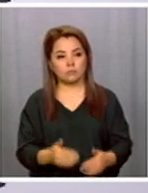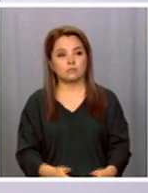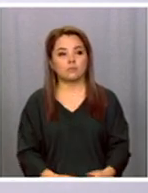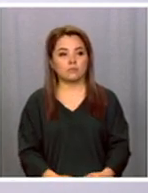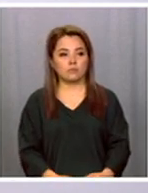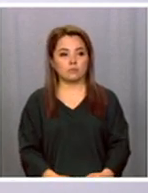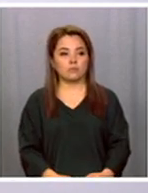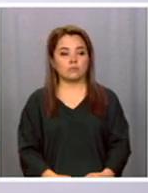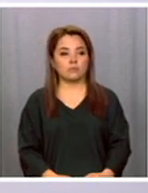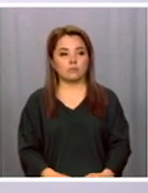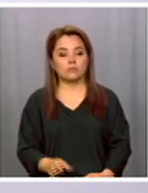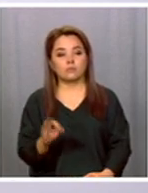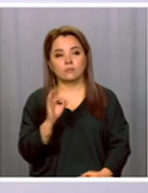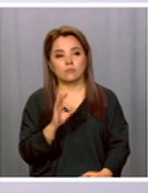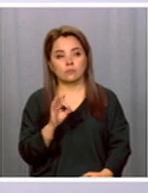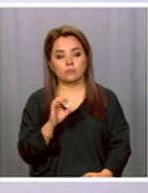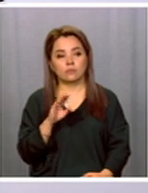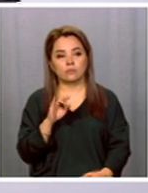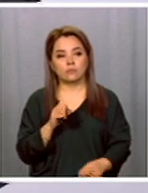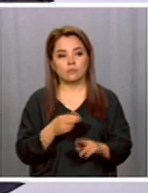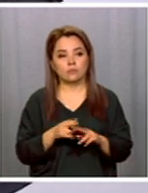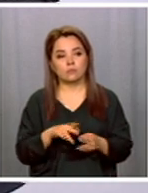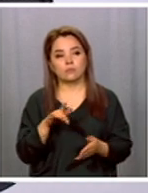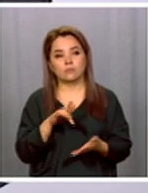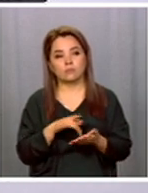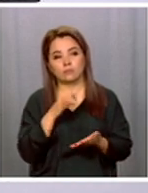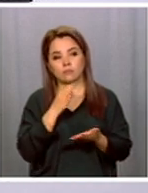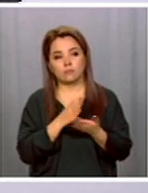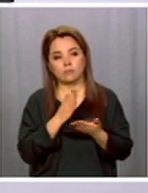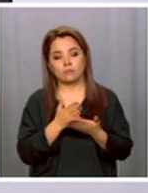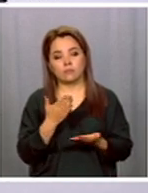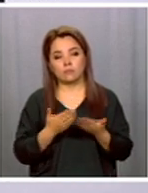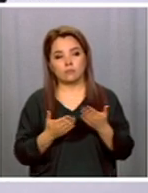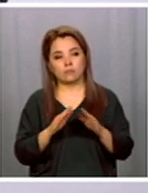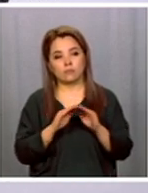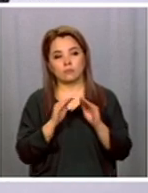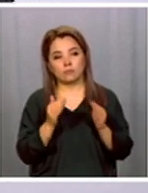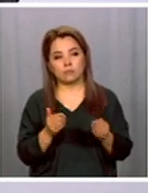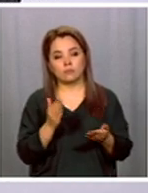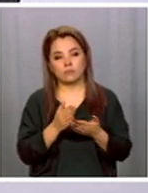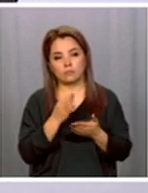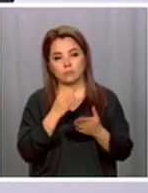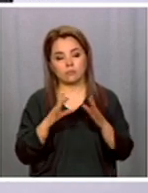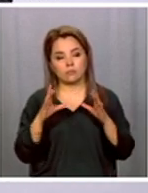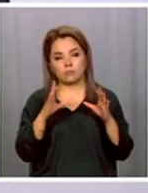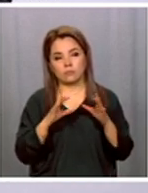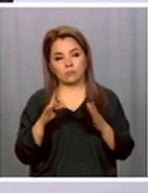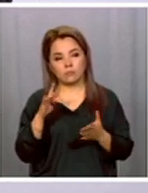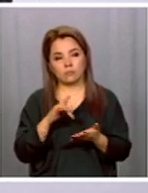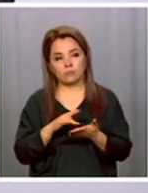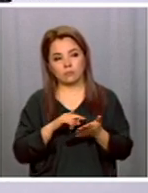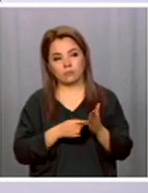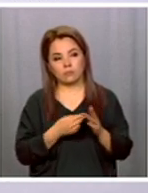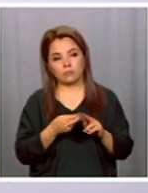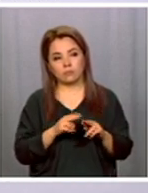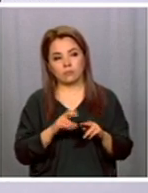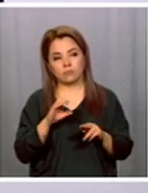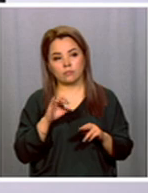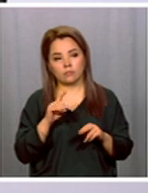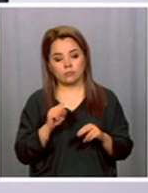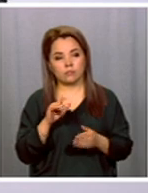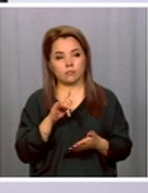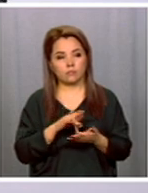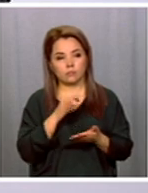О сфераның центрі. Егер сфера болатын болса, оның ортасындағы нүктені біз сфераның центр